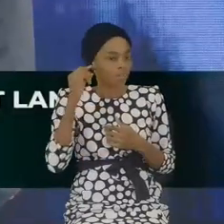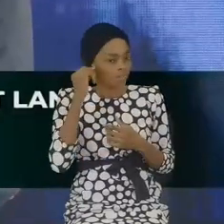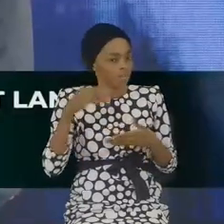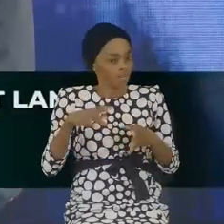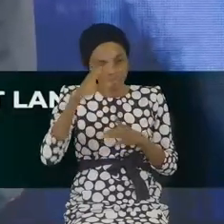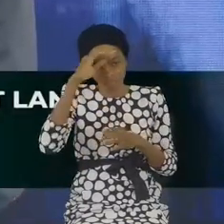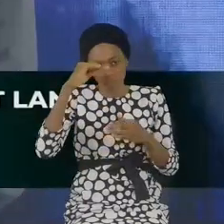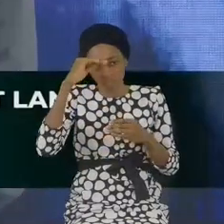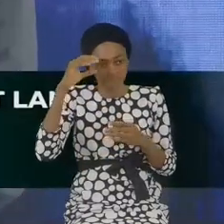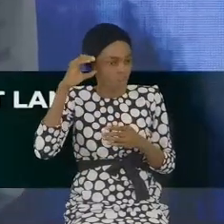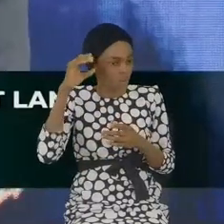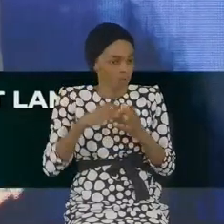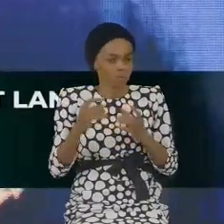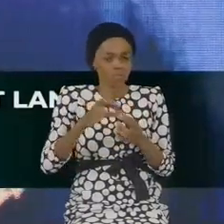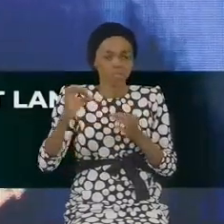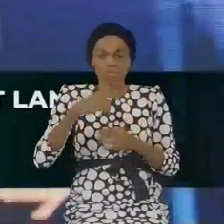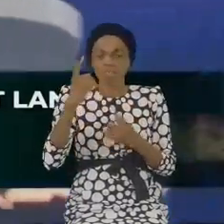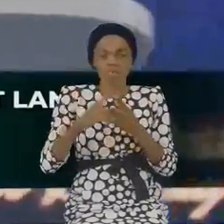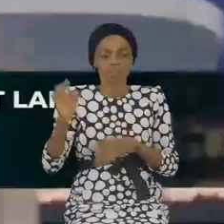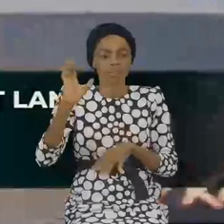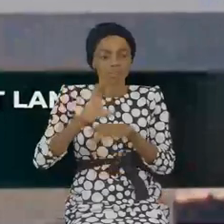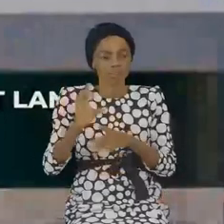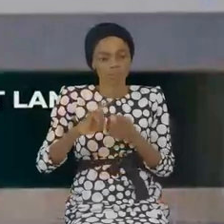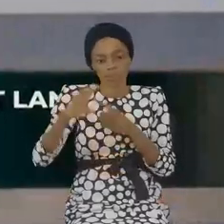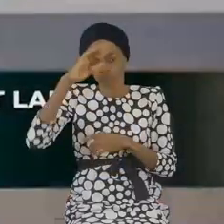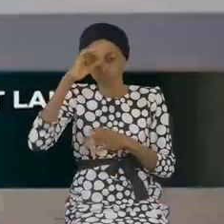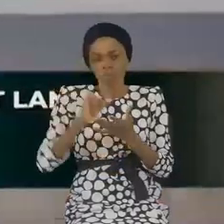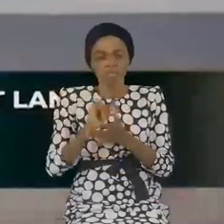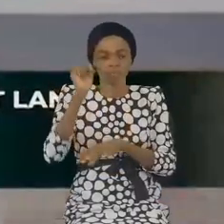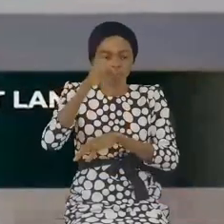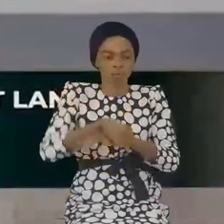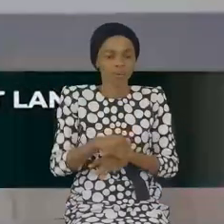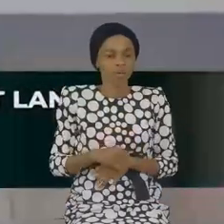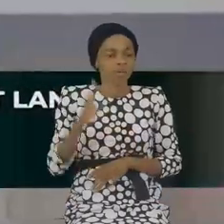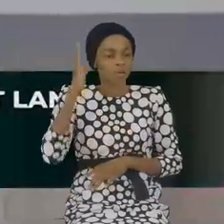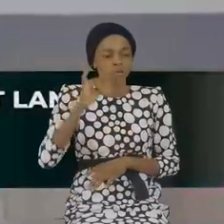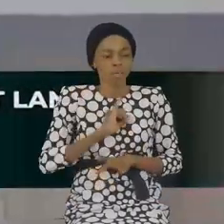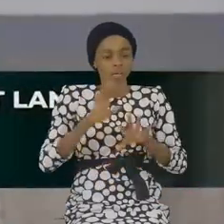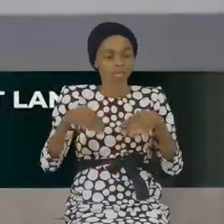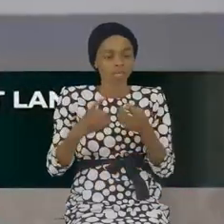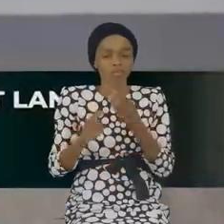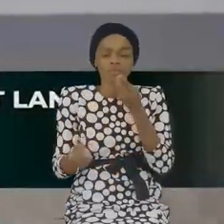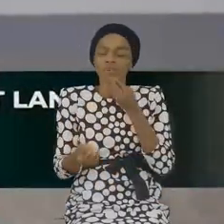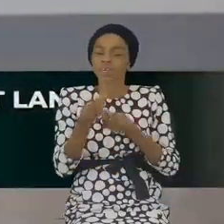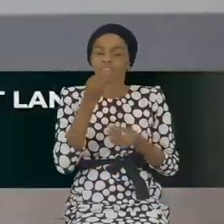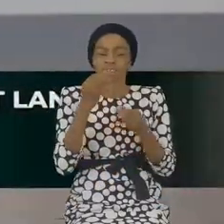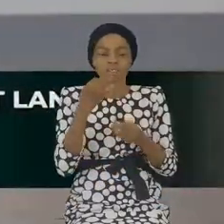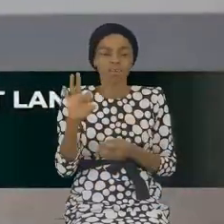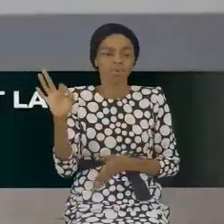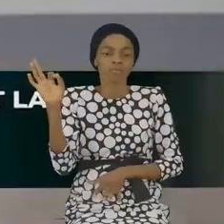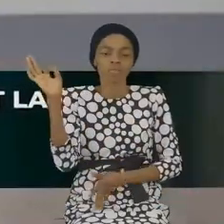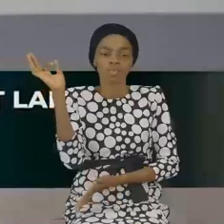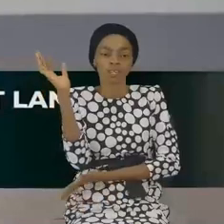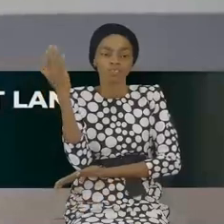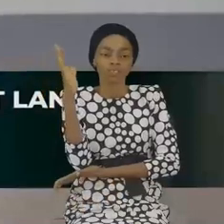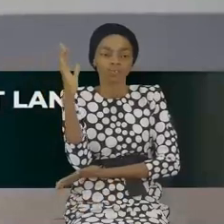ce que l'Esprit dit aux églises. À celui qui vaincra, je donnerai à manger de l'arbre de vie qui est